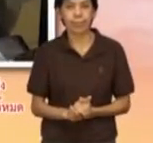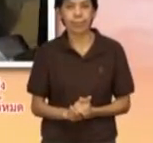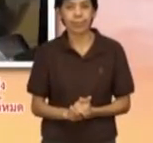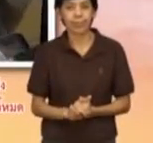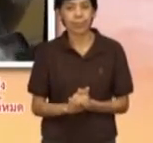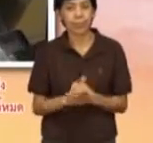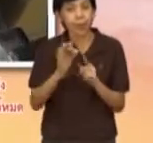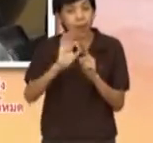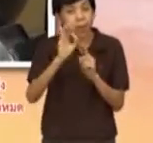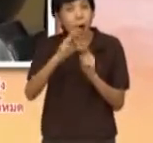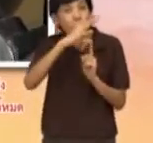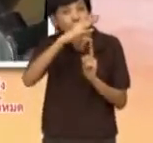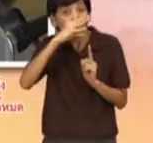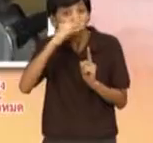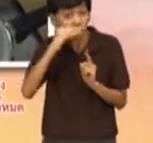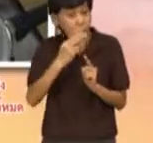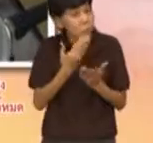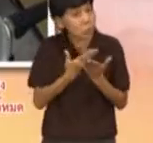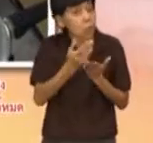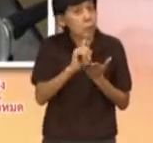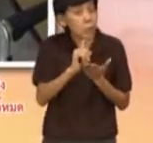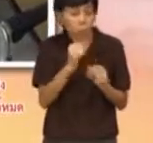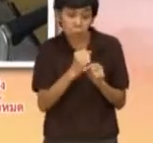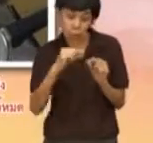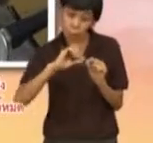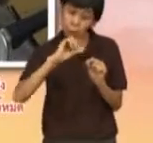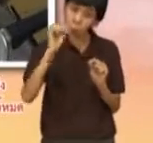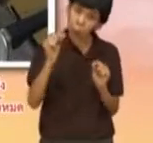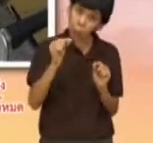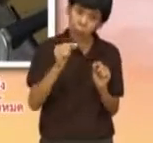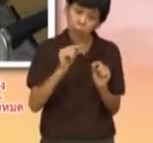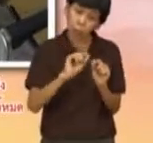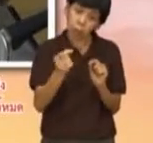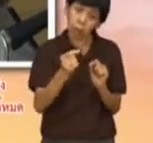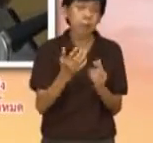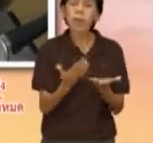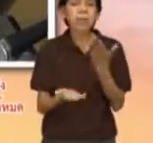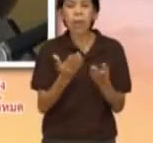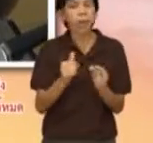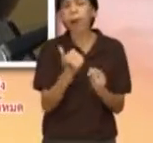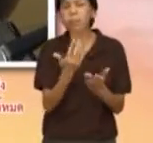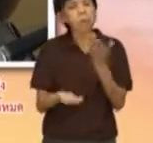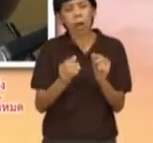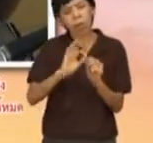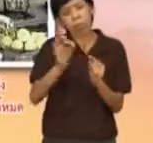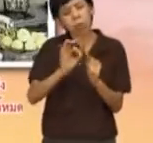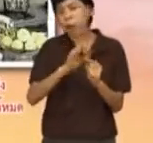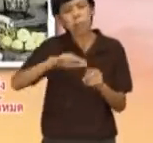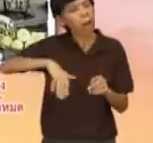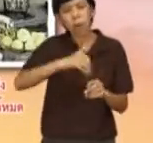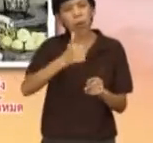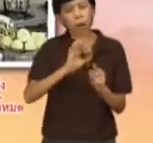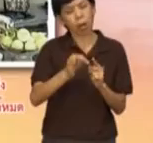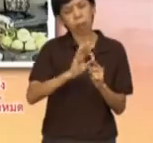โหระพานี่เราต้องเลือกนะคะต้องเอายอดมันหรือว่าเอาแค่ใบมันใบไหนก็ได ้ได้หมดทุกอย่างใช้ได้หมด